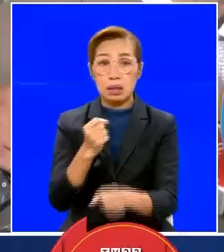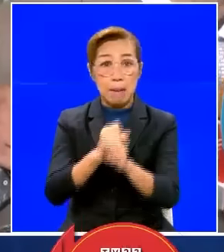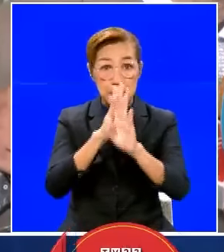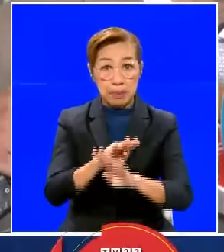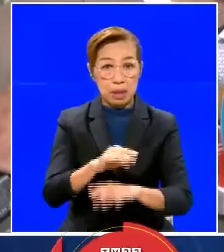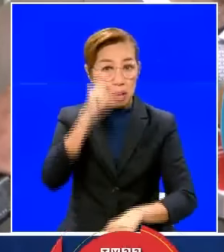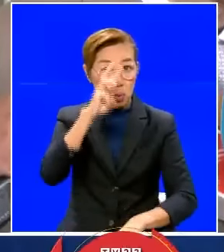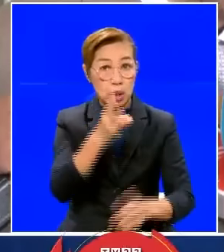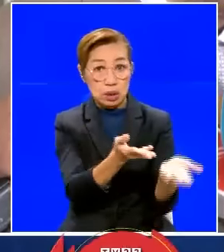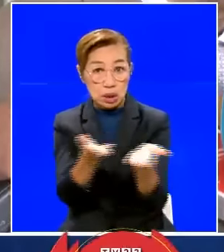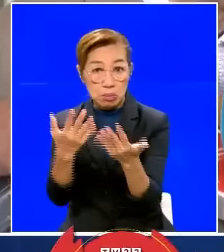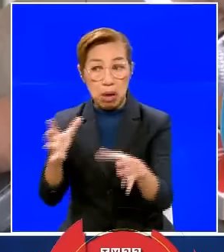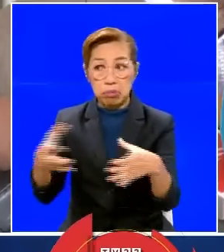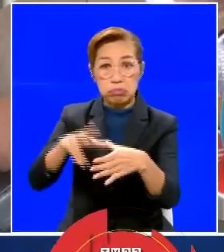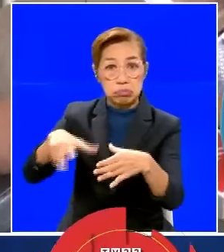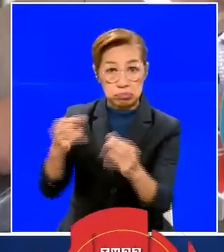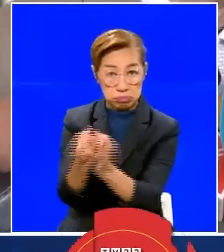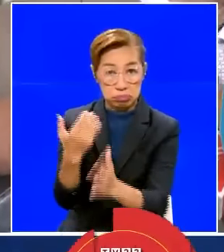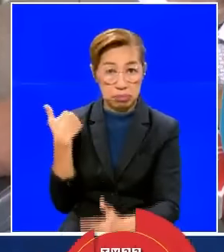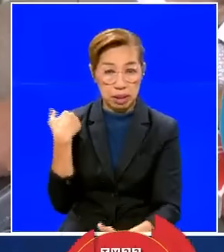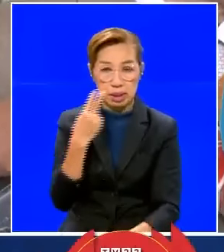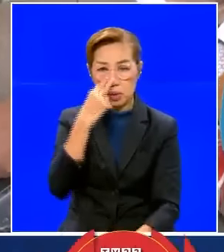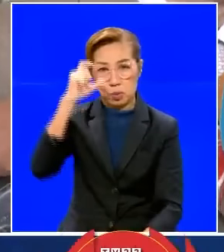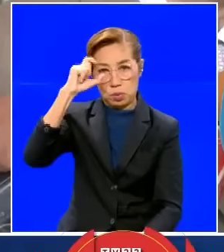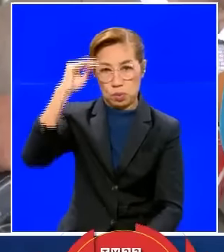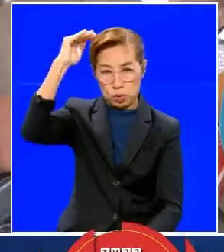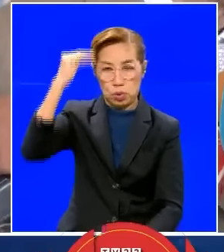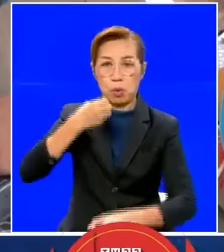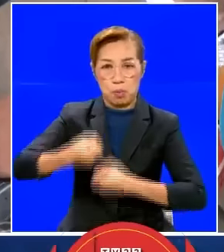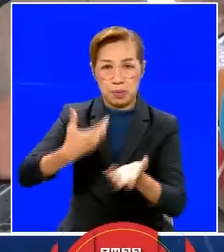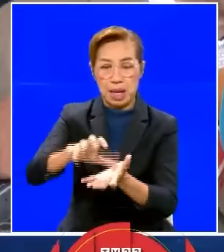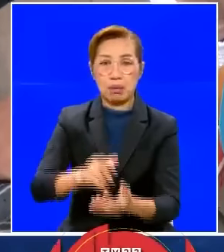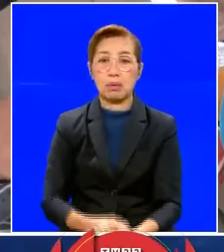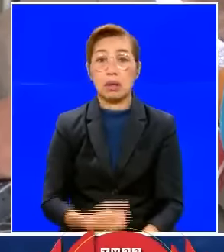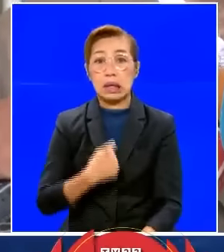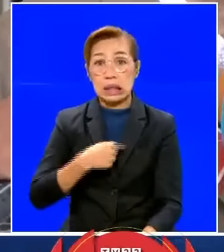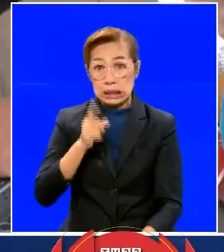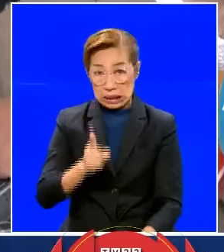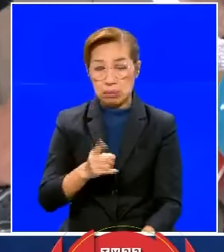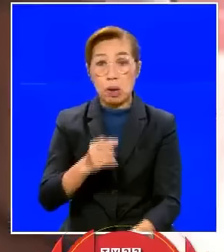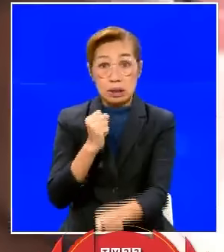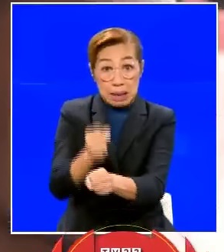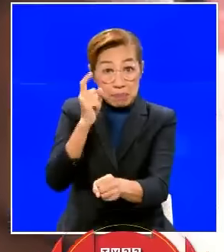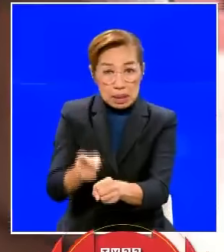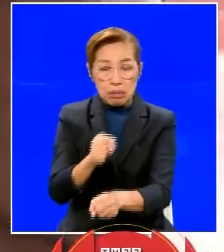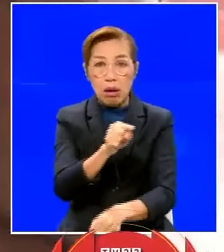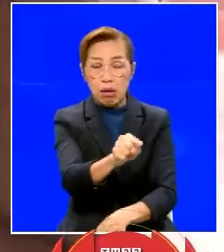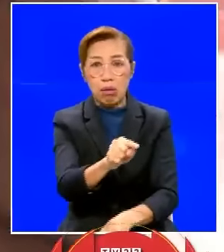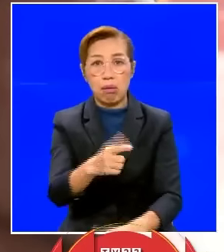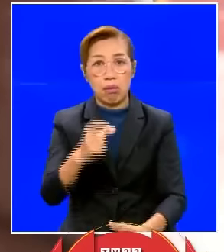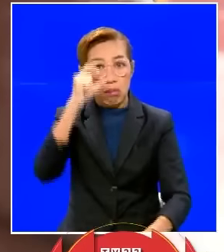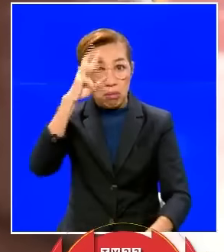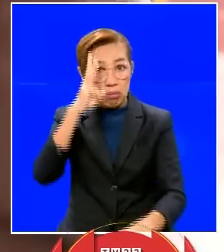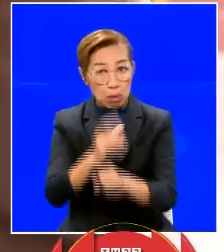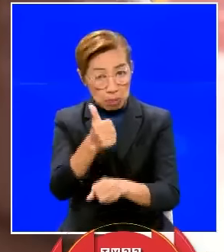คมั้ยอ่ะฟังคุณรวมอีกรอบละกันครับ แน่ใจว่าสุดท้ายจะทางปฏิบัติจะทำได้แค่ไหนนะครับเพราะว่าหนึ่งผมเข้าใจว่าอาจารย์